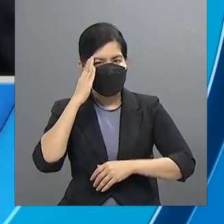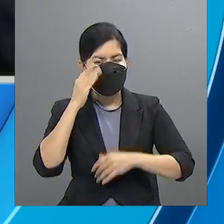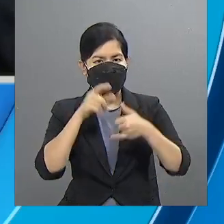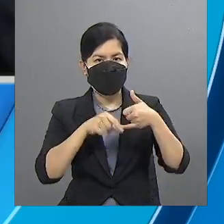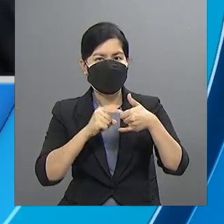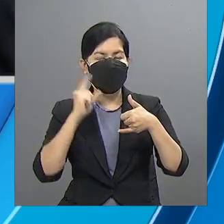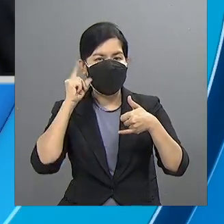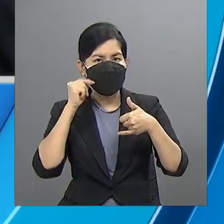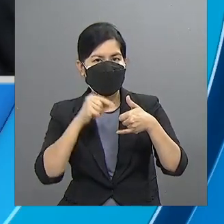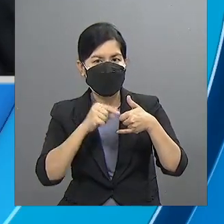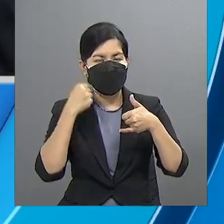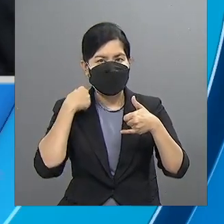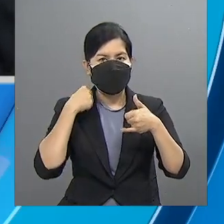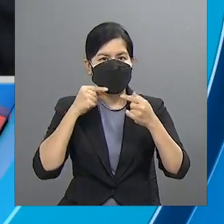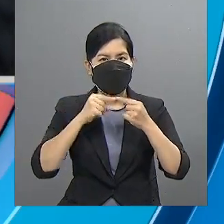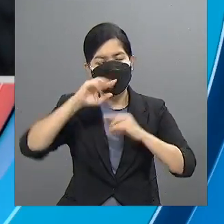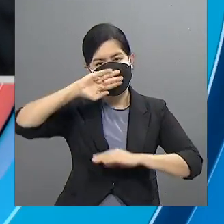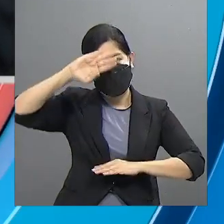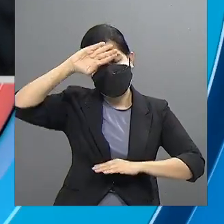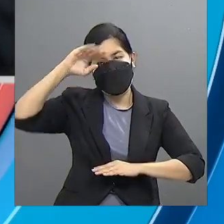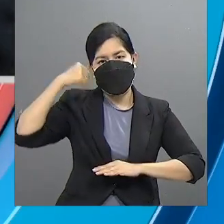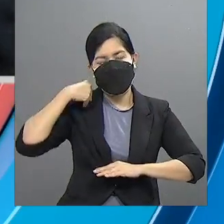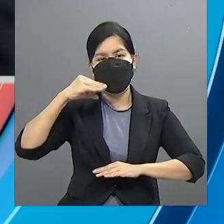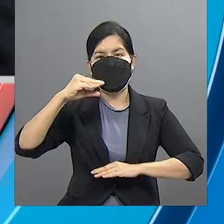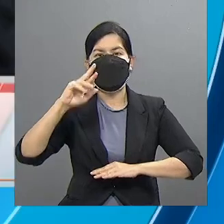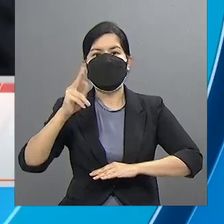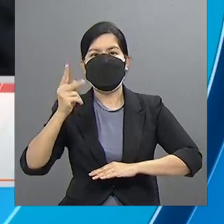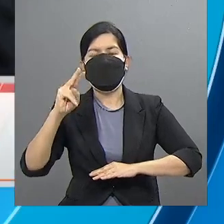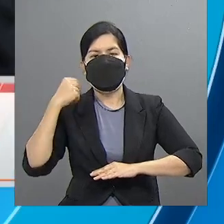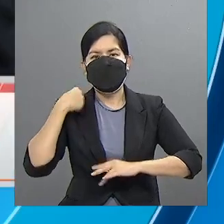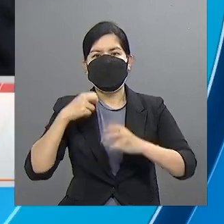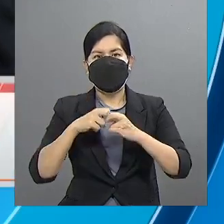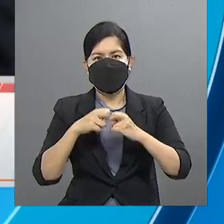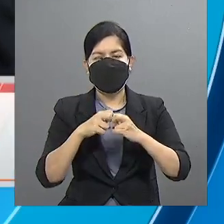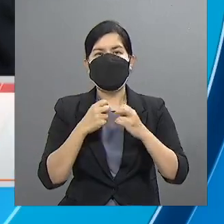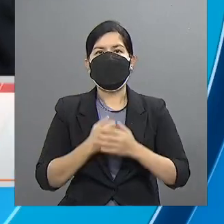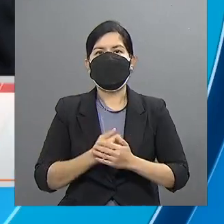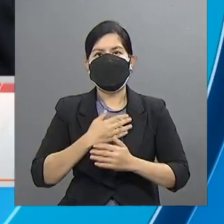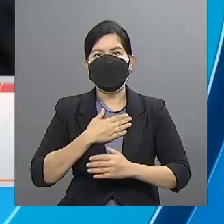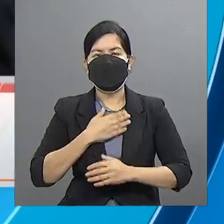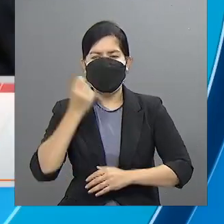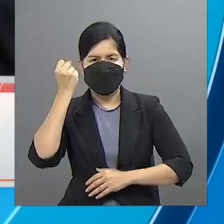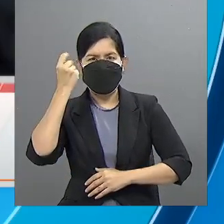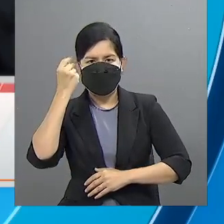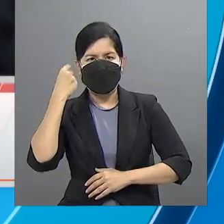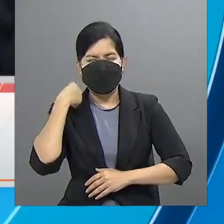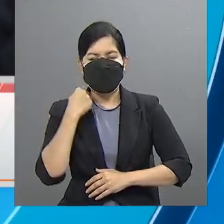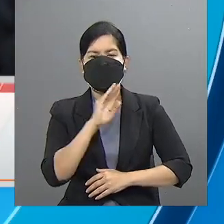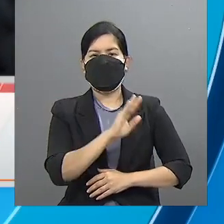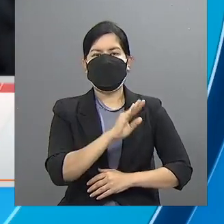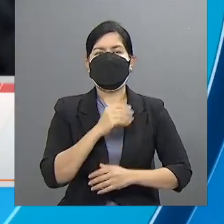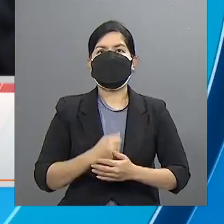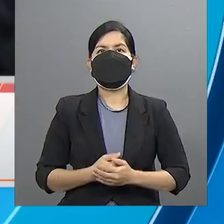มันคืออาการที่ผิดปกติอะไรเงี้ยครับก็พอจะทราบเรื่องอาการนี้อยู่ครับ ค่ะ